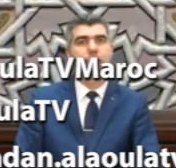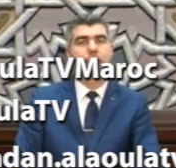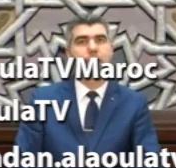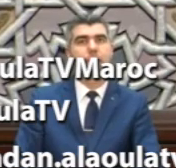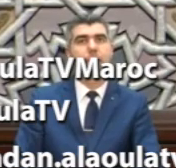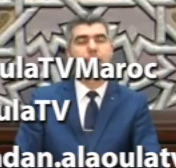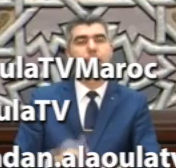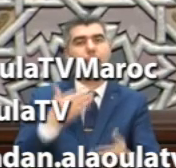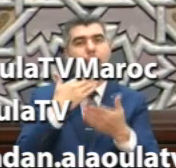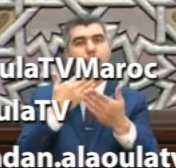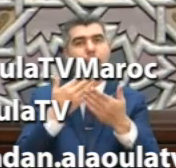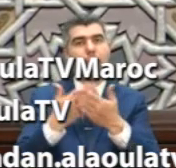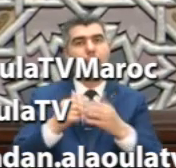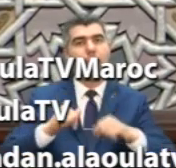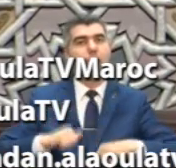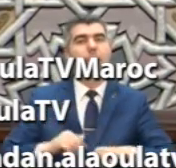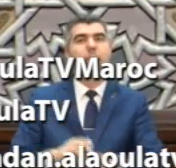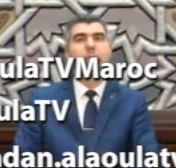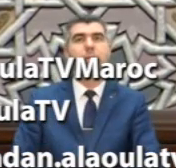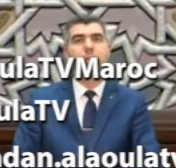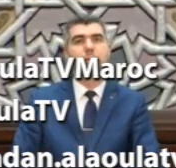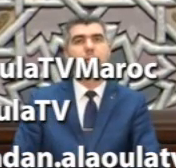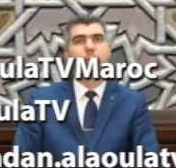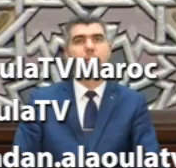شكرا سيد الوزير.